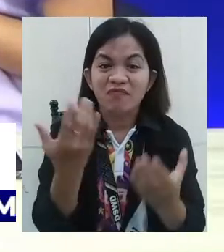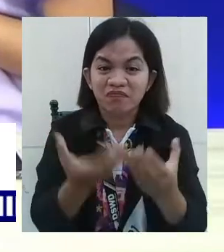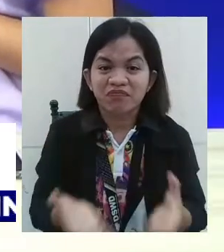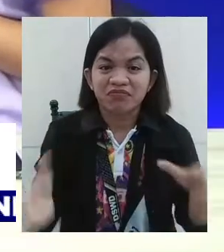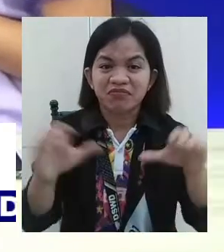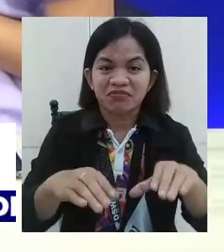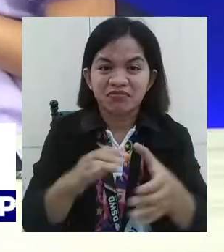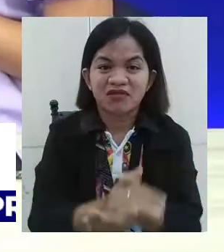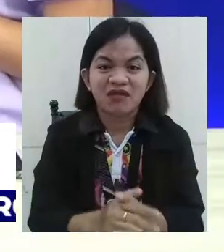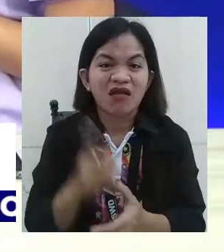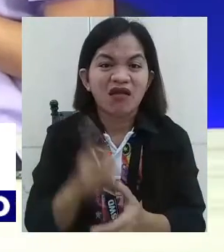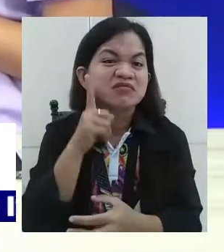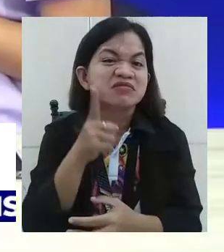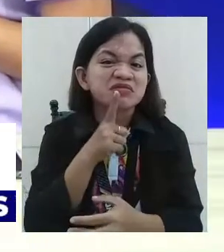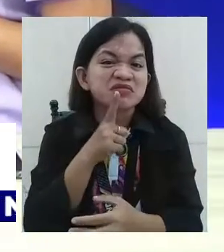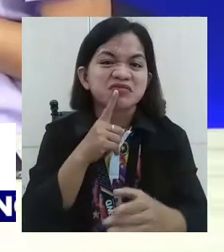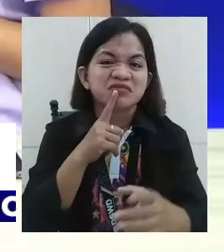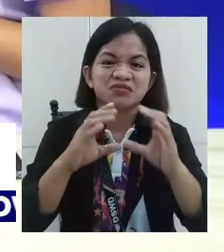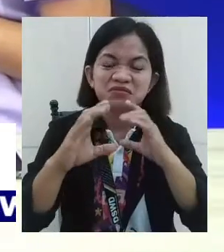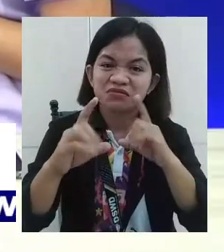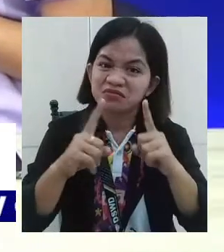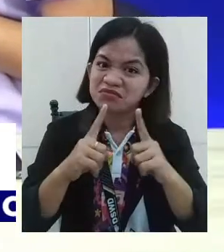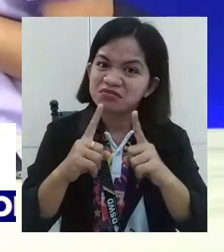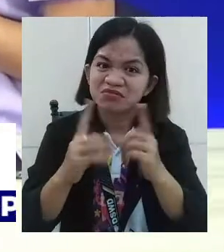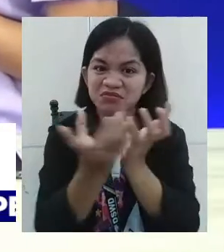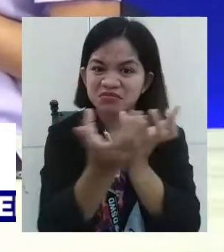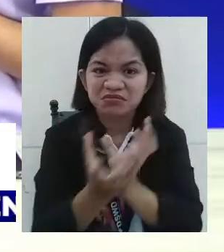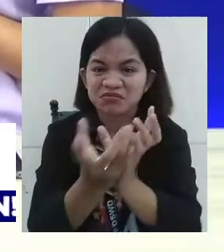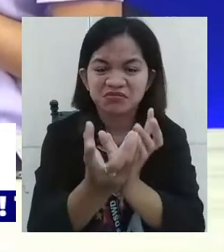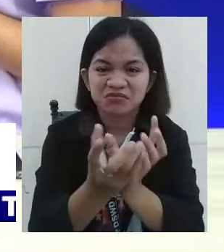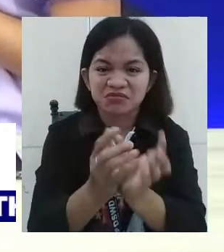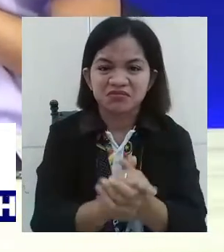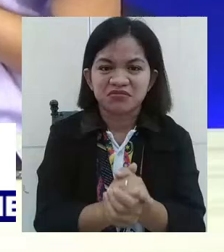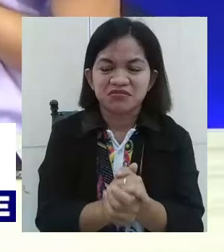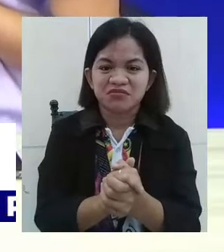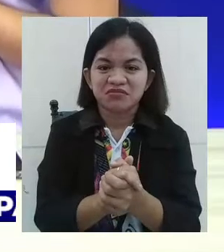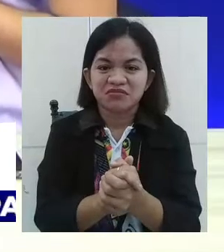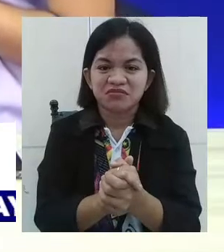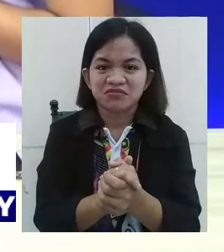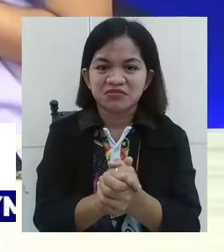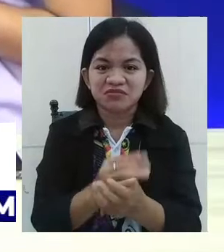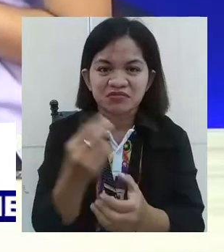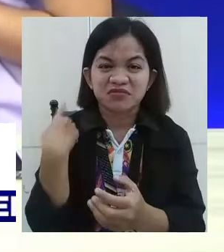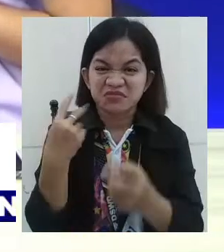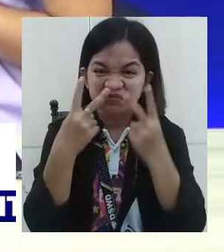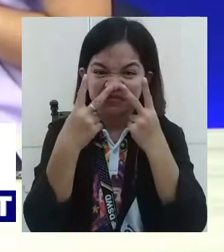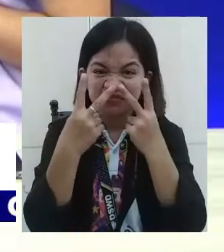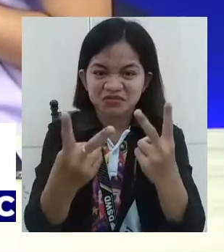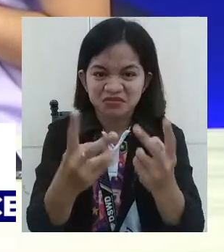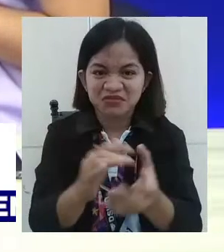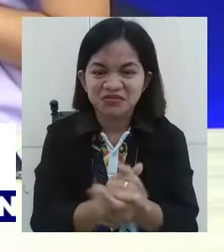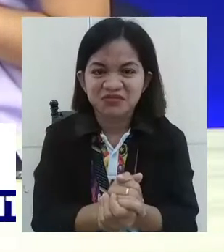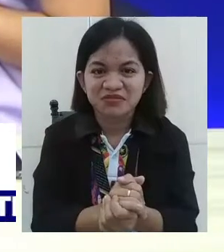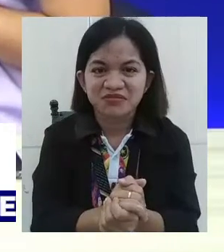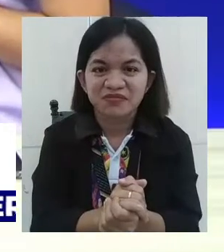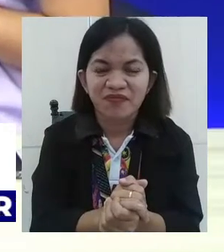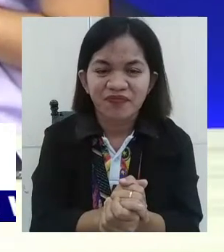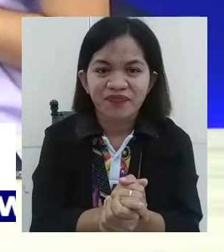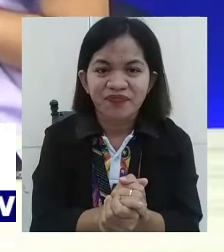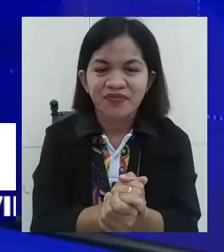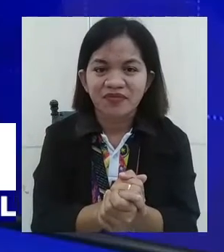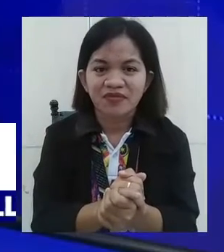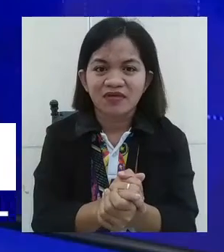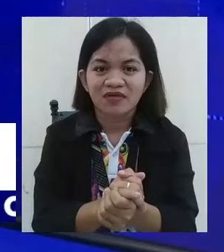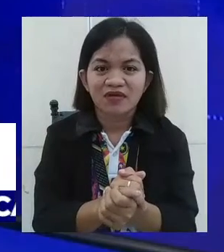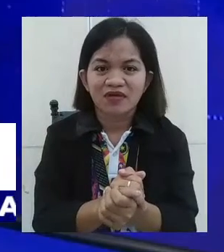community. Mm-hmm. Bagamat sila ay, kung titingnan natin, lahat physically they